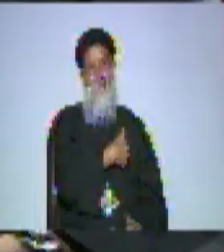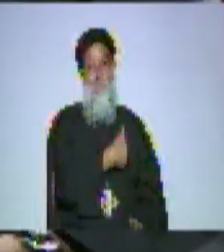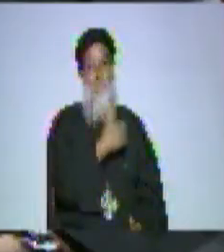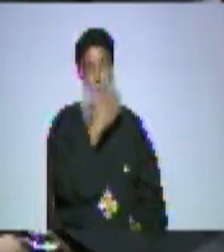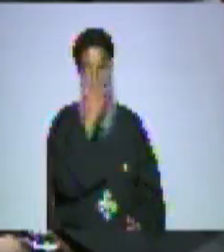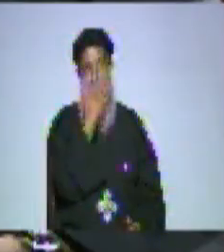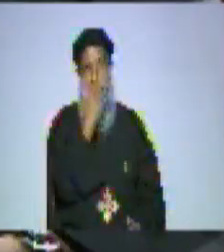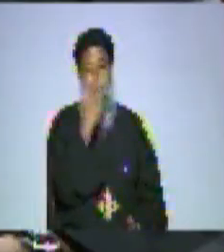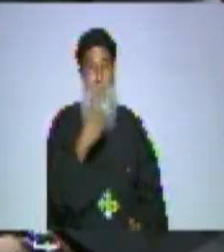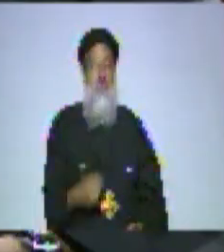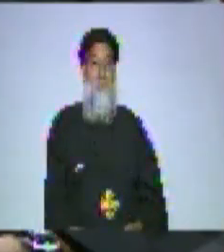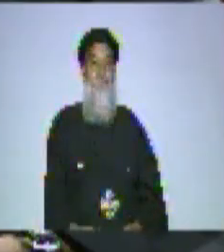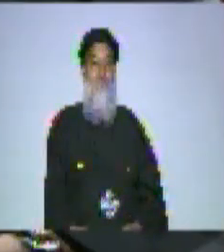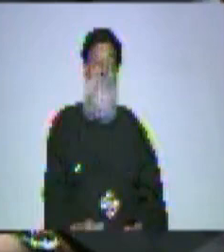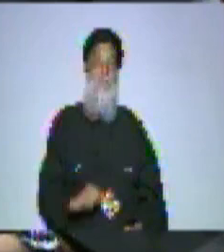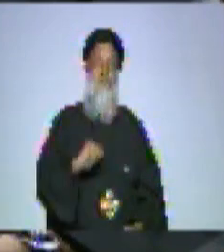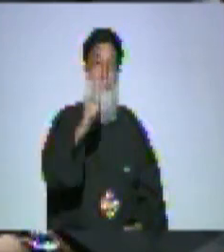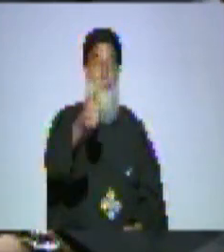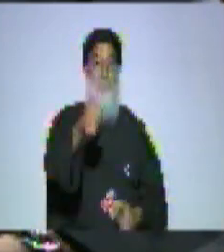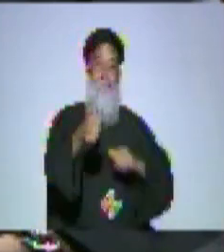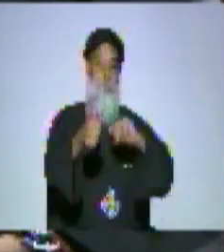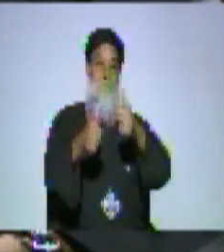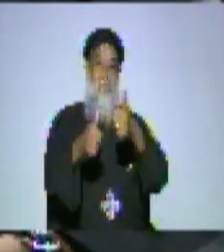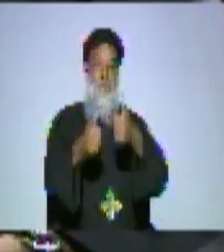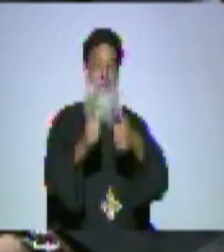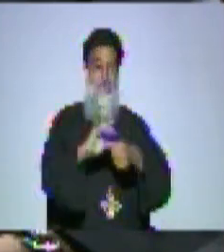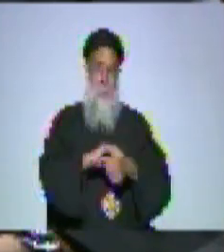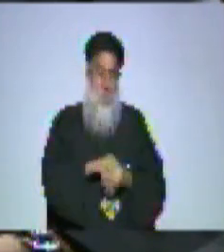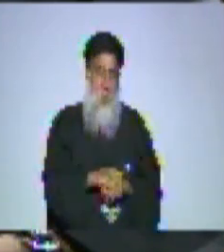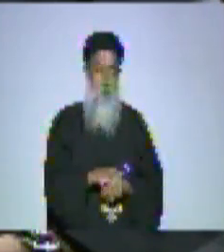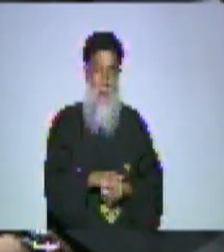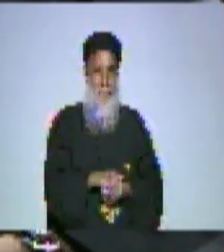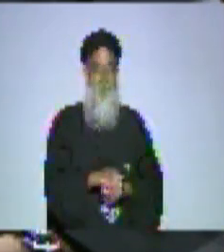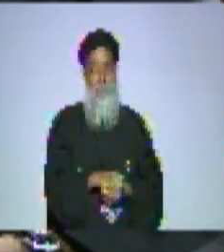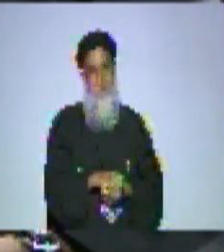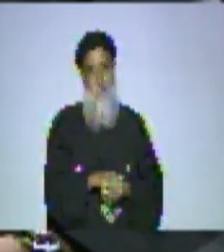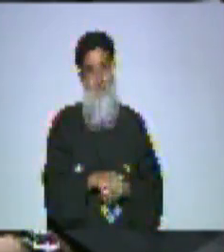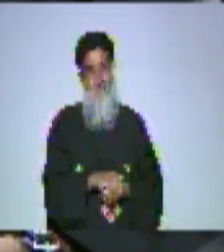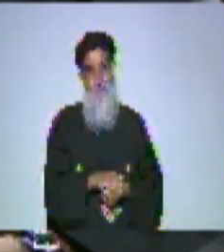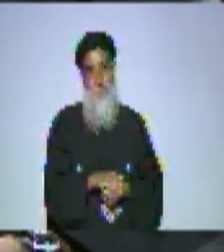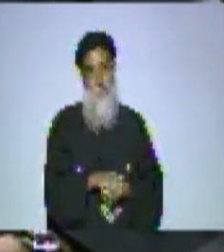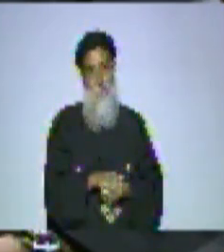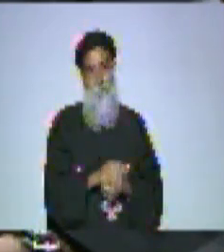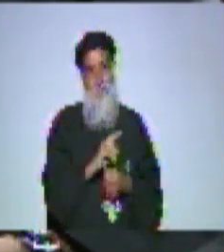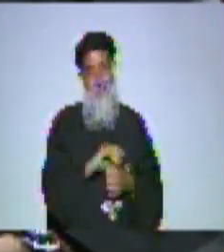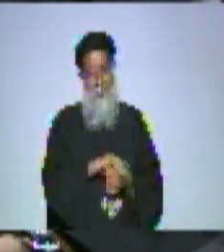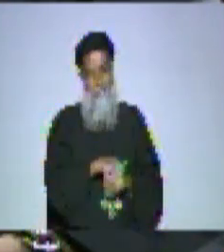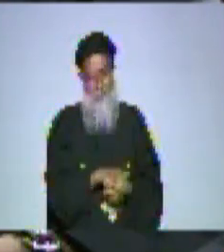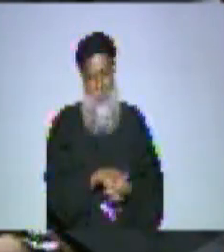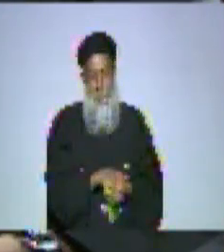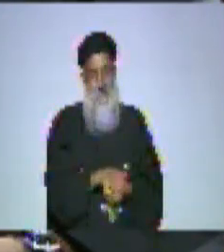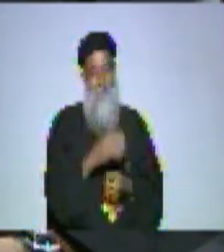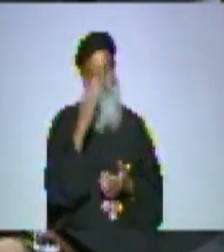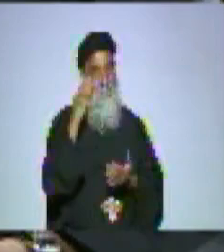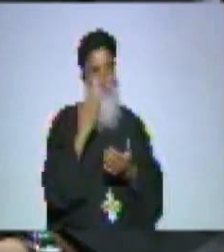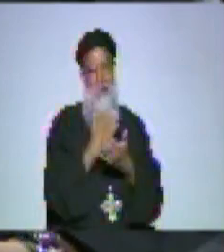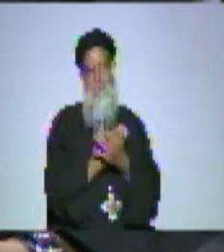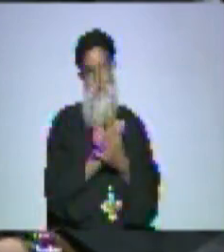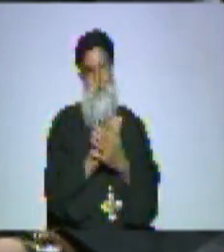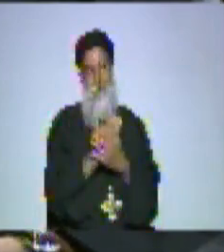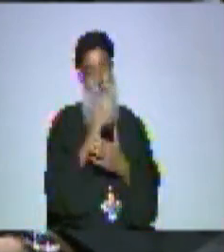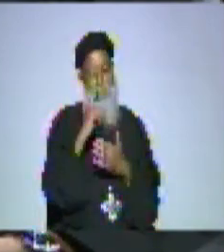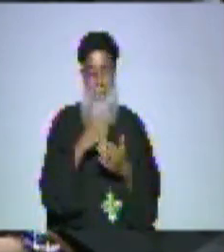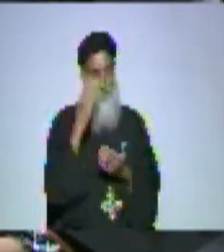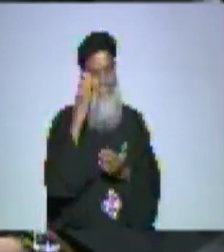هل نلتمس العذر للناس اللي نفسيتهم مش قادره يعني بيبقى نقدر النور مرض نفسي هو مش قادر يعني مش هو نفسه